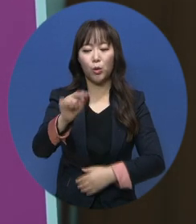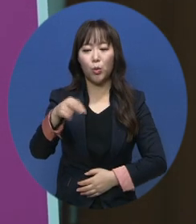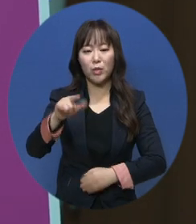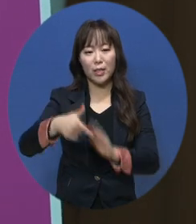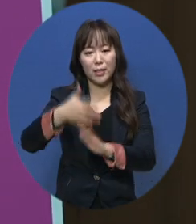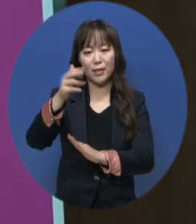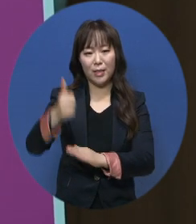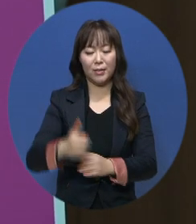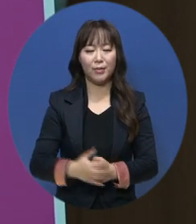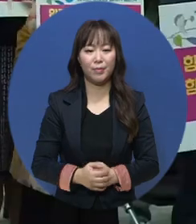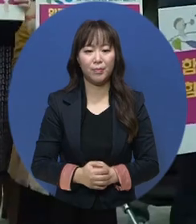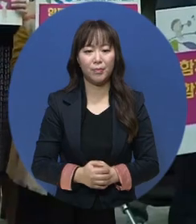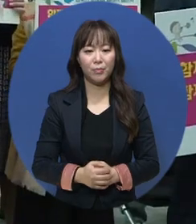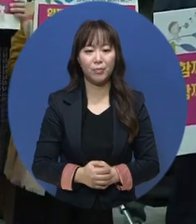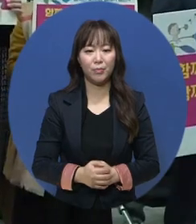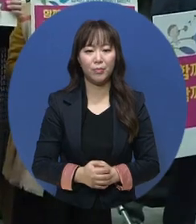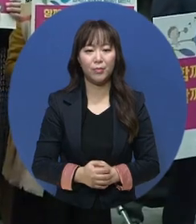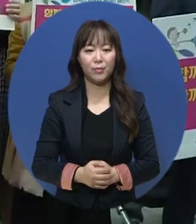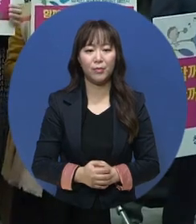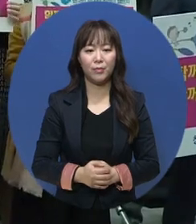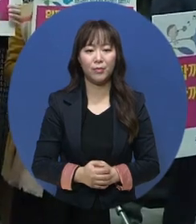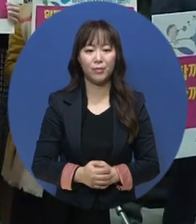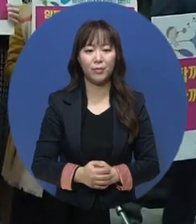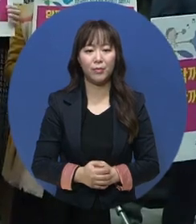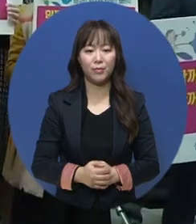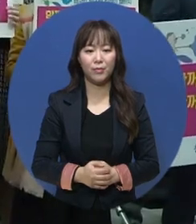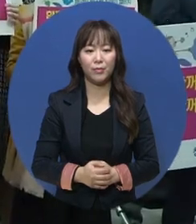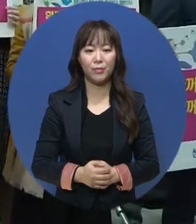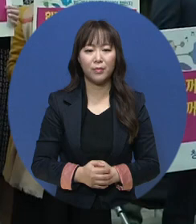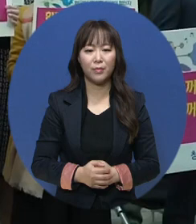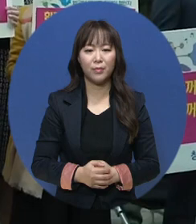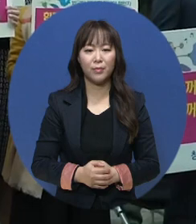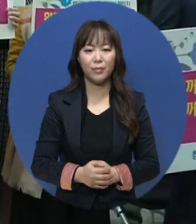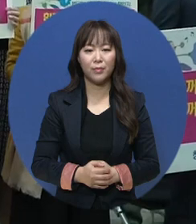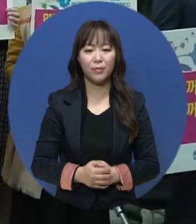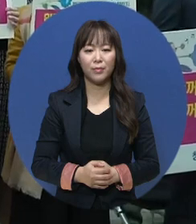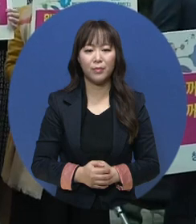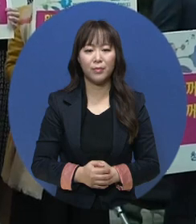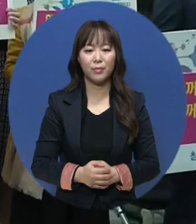지목했습니다. 복지TV 뉴스 김유나입니다.